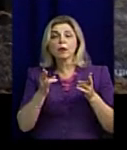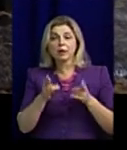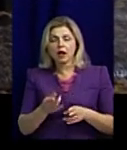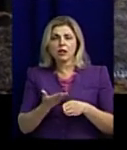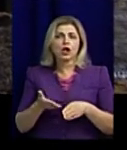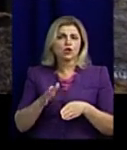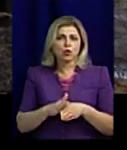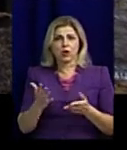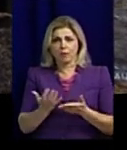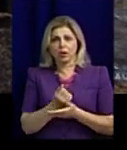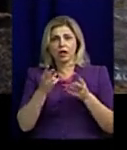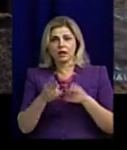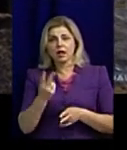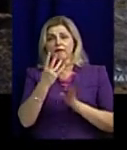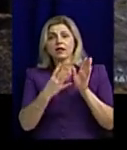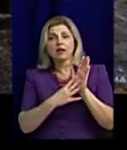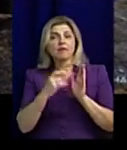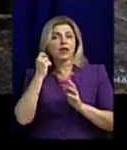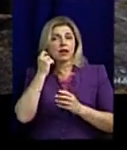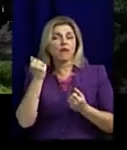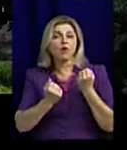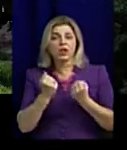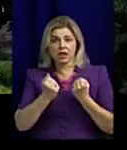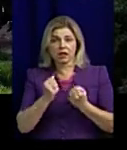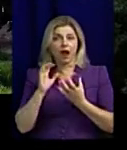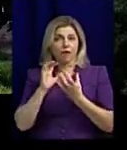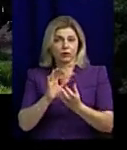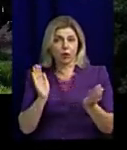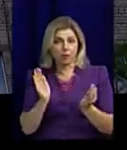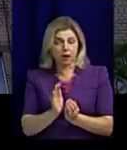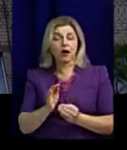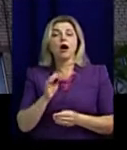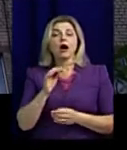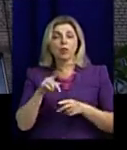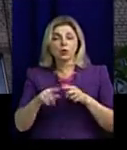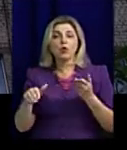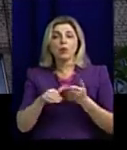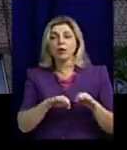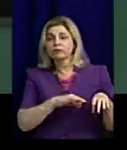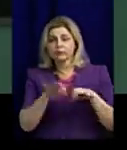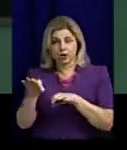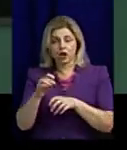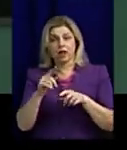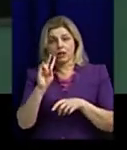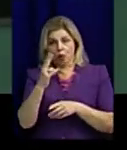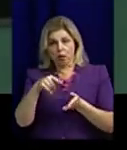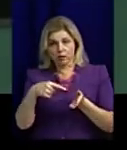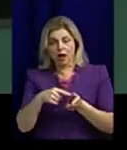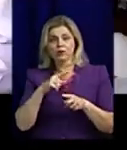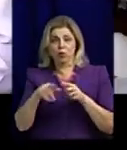тяжкі травми отримав 29-річний водій мікроавтобусу. Швидка доставила постраждалого до Миколаївської лікарні швидкої медичної